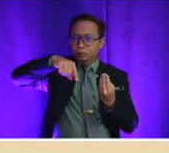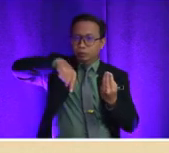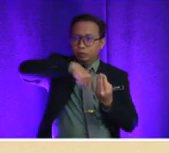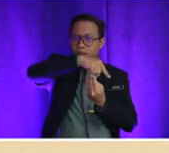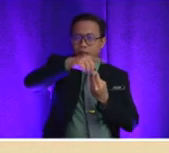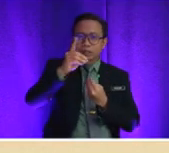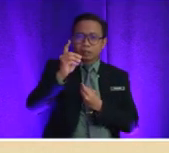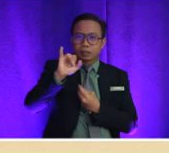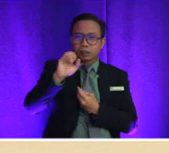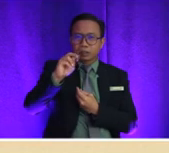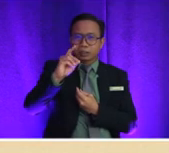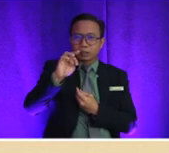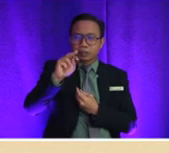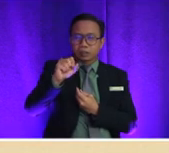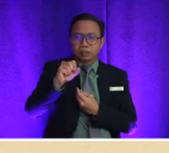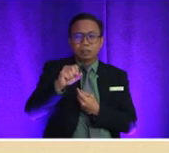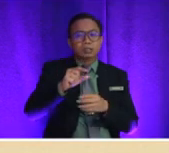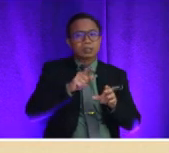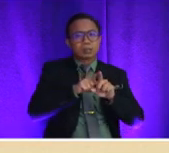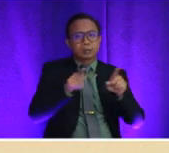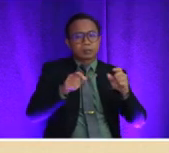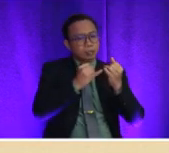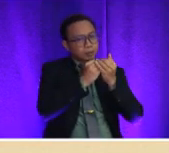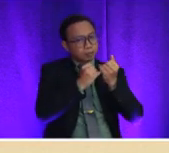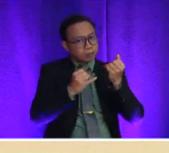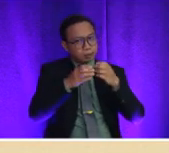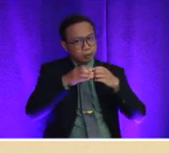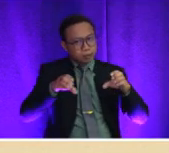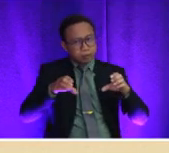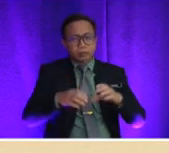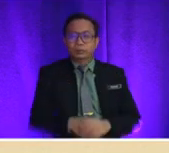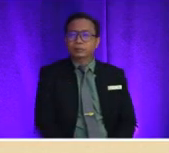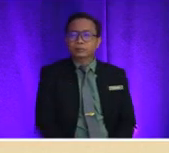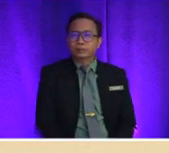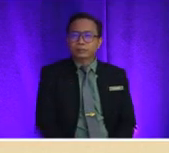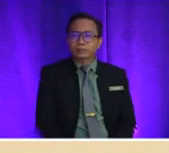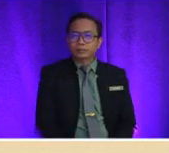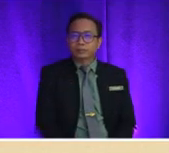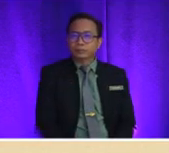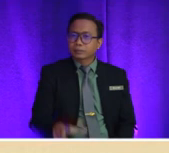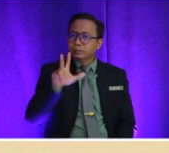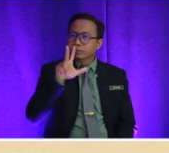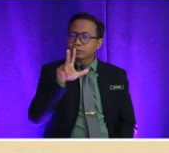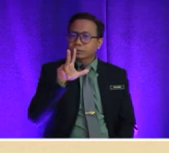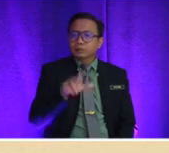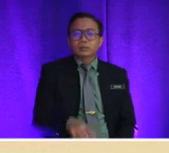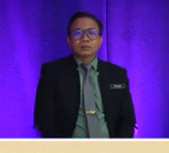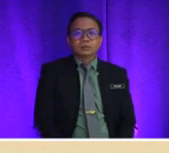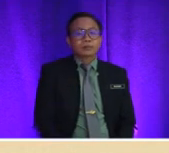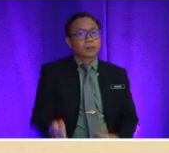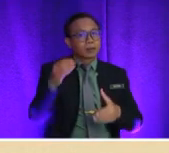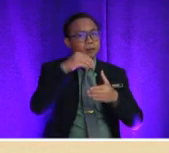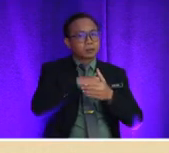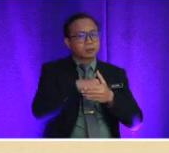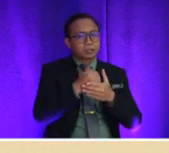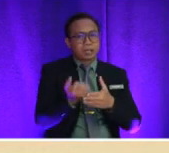kawasan pembiakan oke tutup menutup bekas pembiakan yang ketiga memasukkan